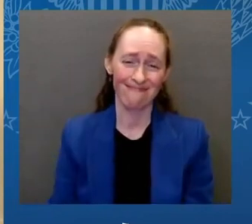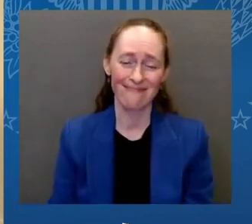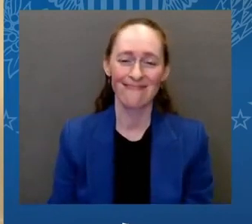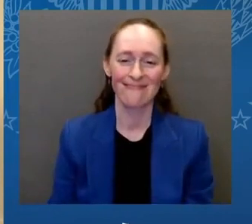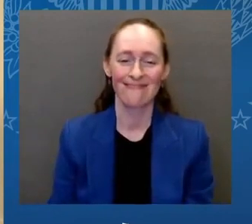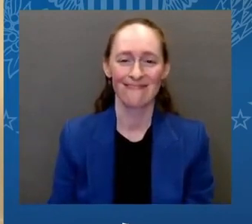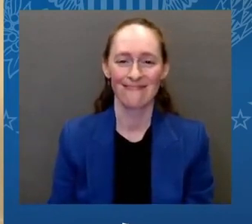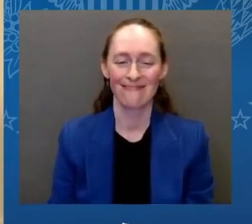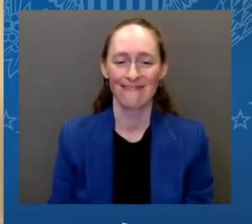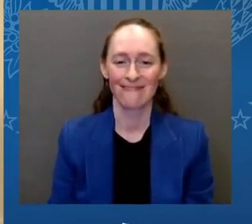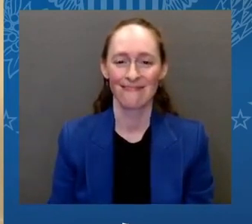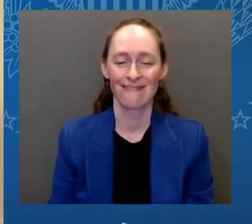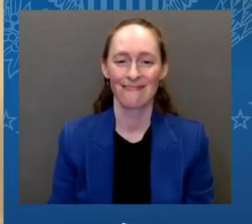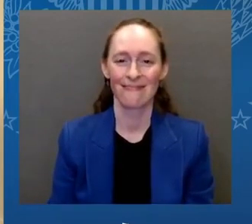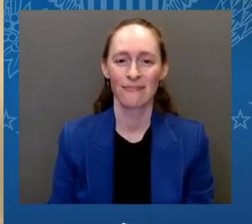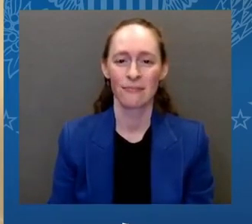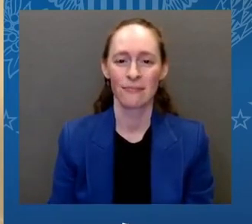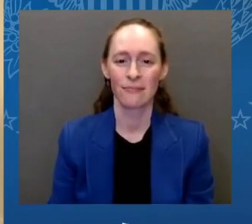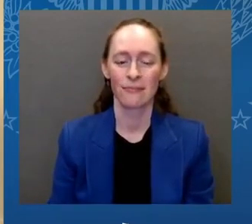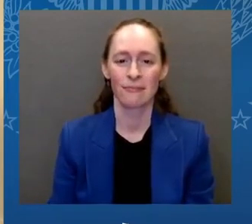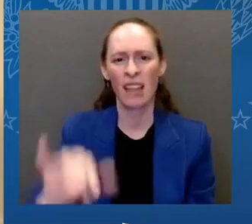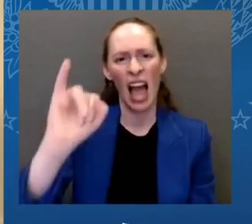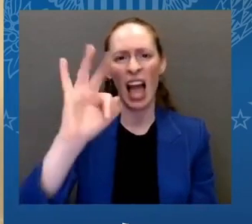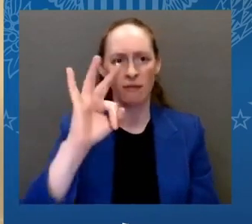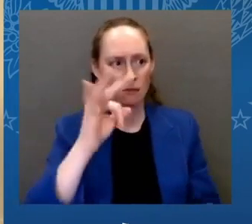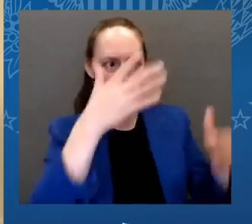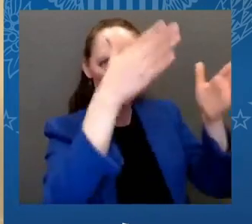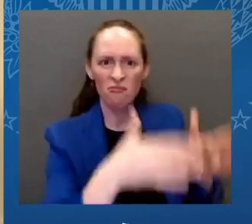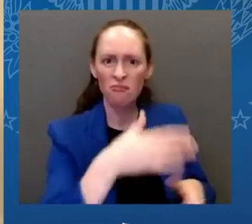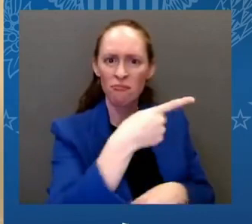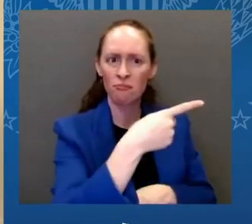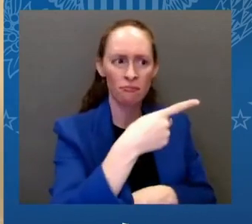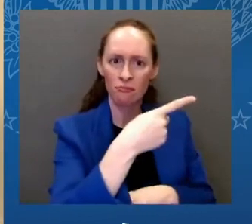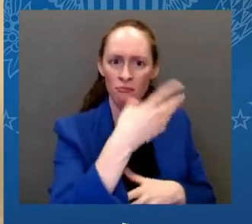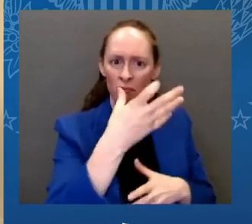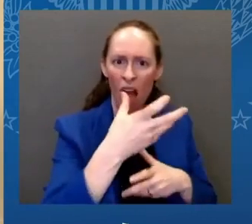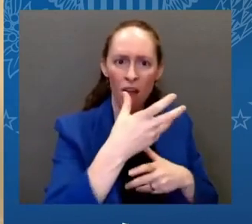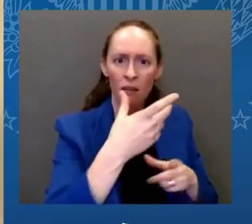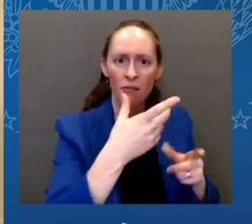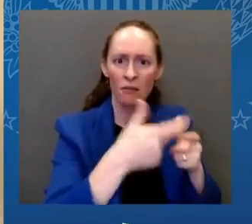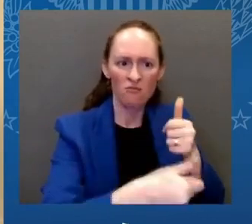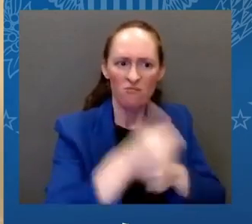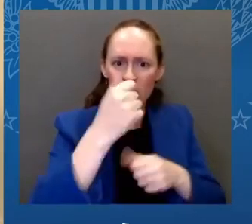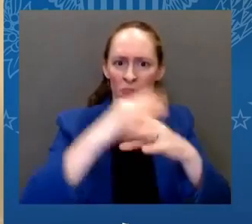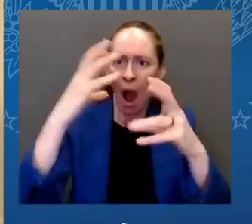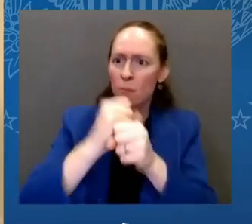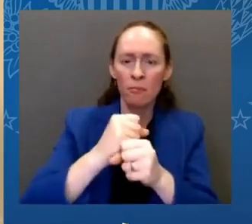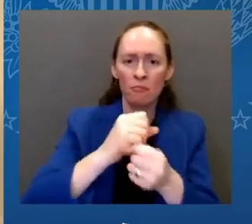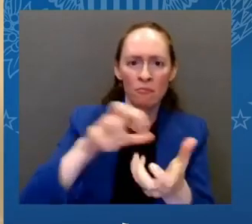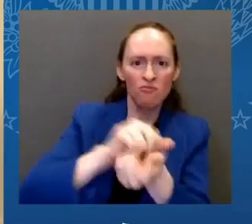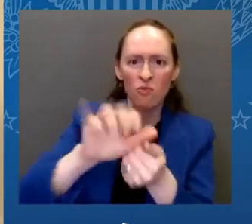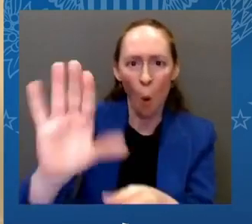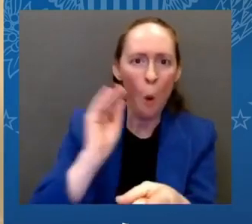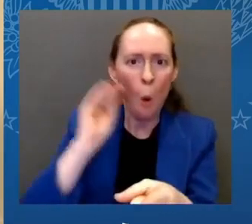війни, коли ці терористи з Росії приходять у вашу домівку. І я хочу, щоб